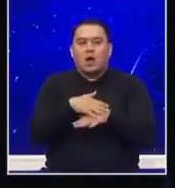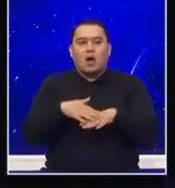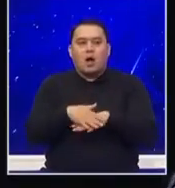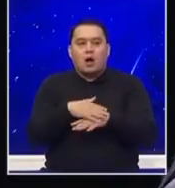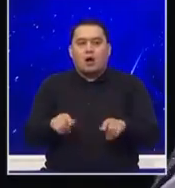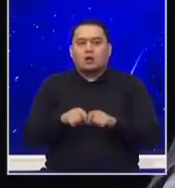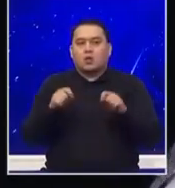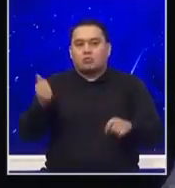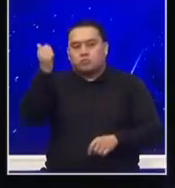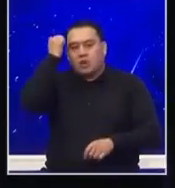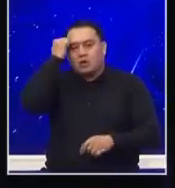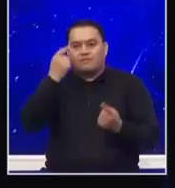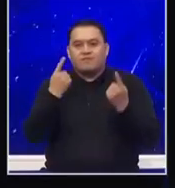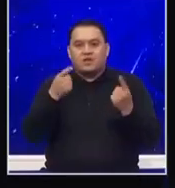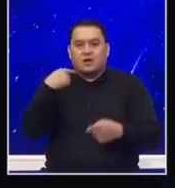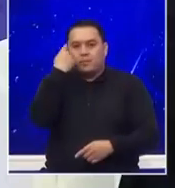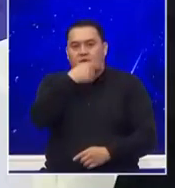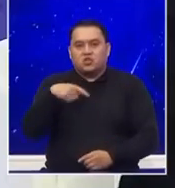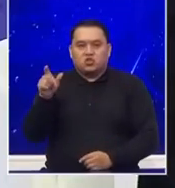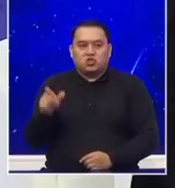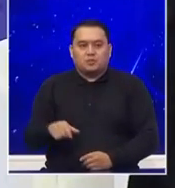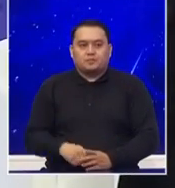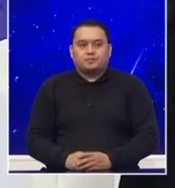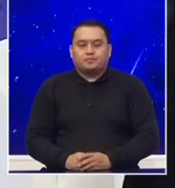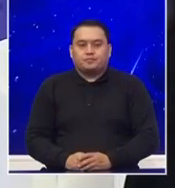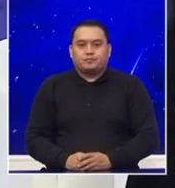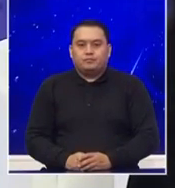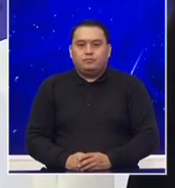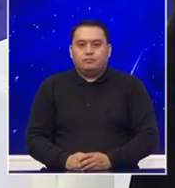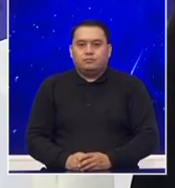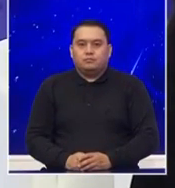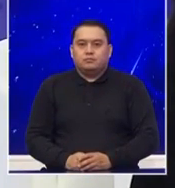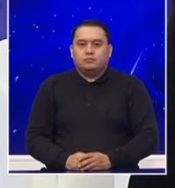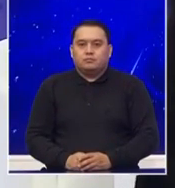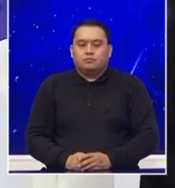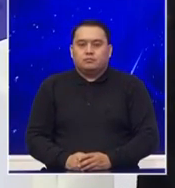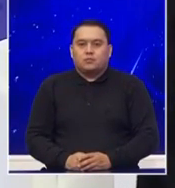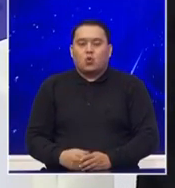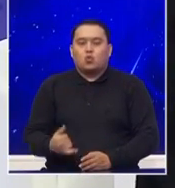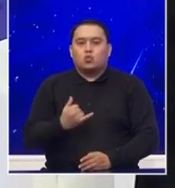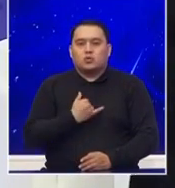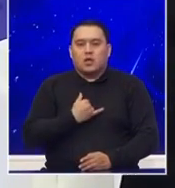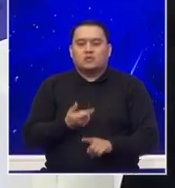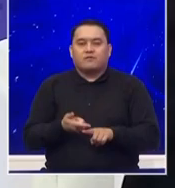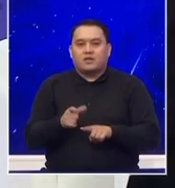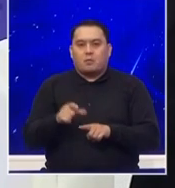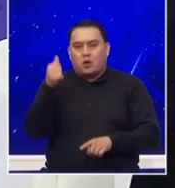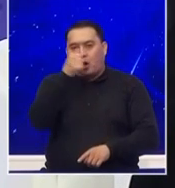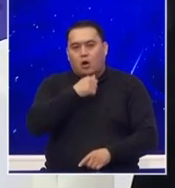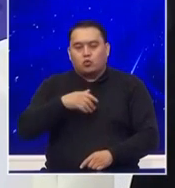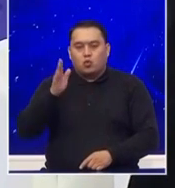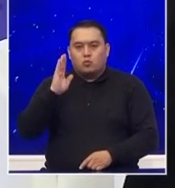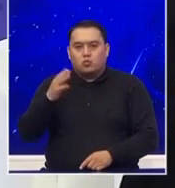и открытие памятника выдающимся личностям. В этом году у нас тоже немало таких знаменательных дат. Это вот